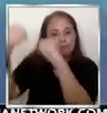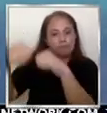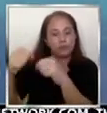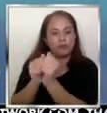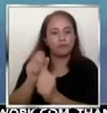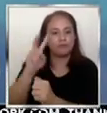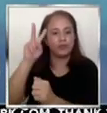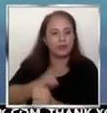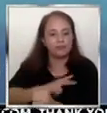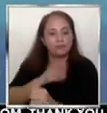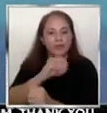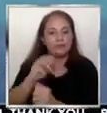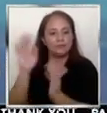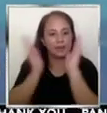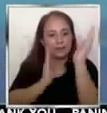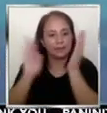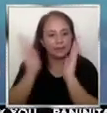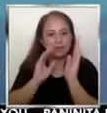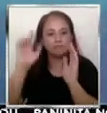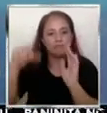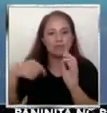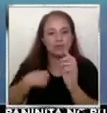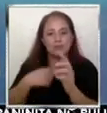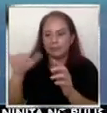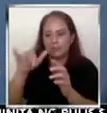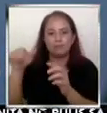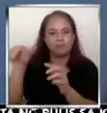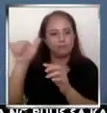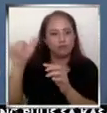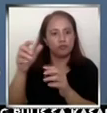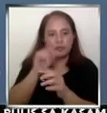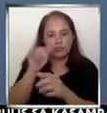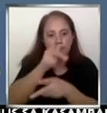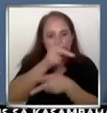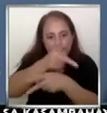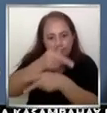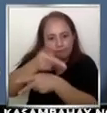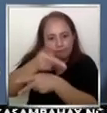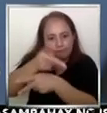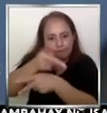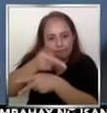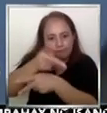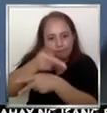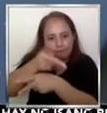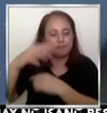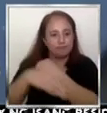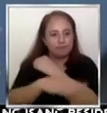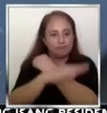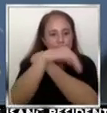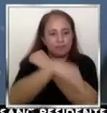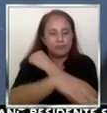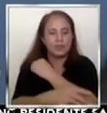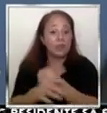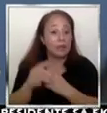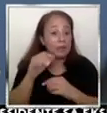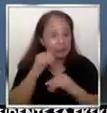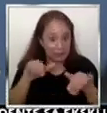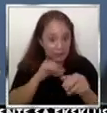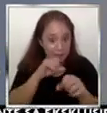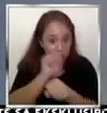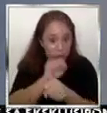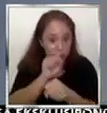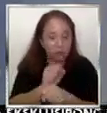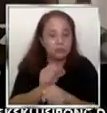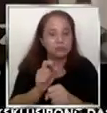na magkaroon na ng joint patrol sa WPS. Kung di pa ito umubra, dapat na aniyang lumapit ang Pilipinas sa Amerika